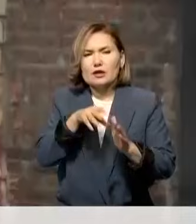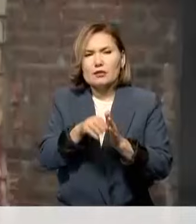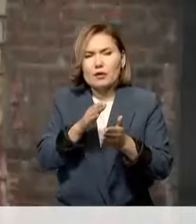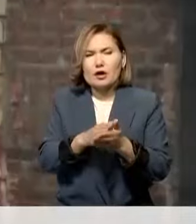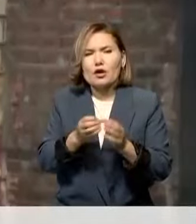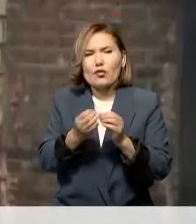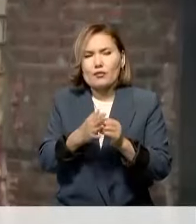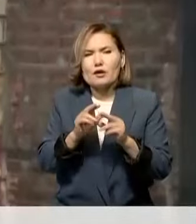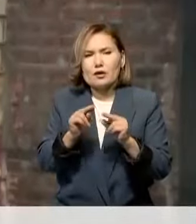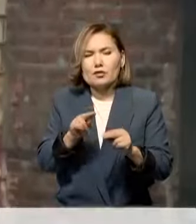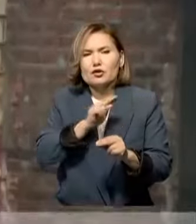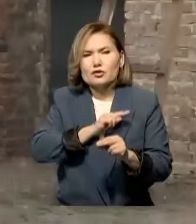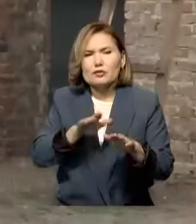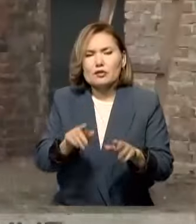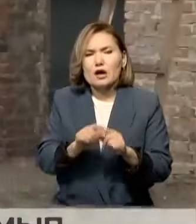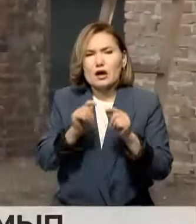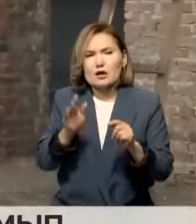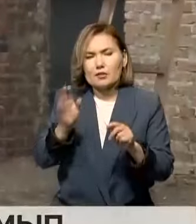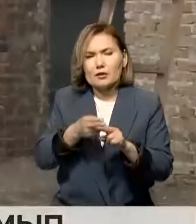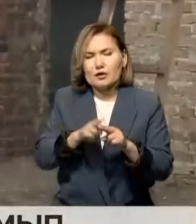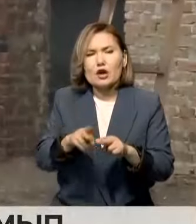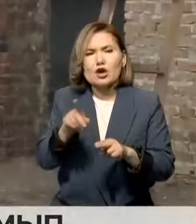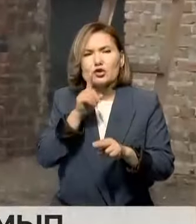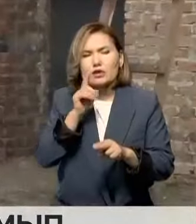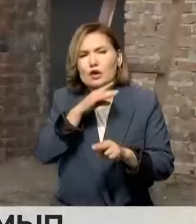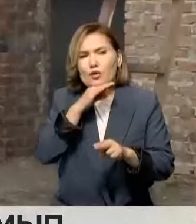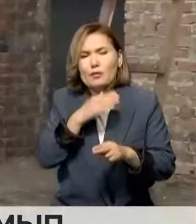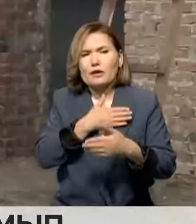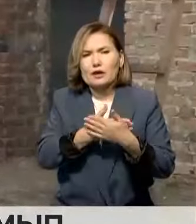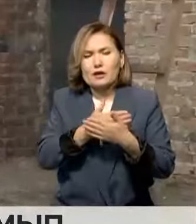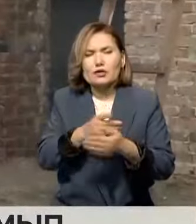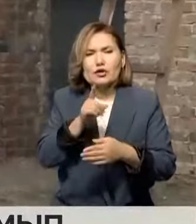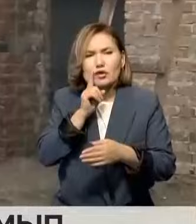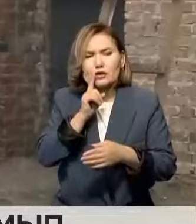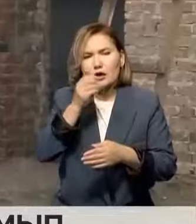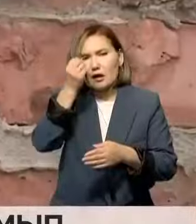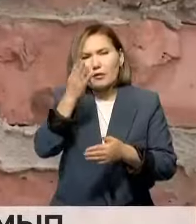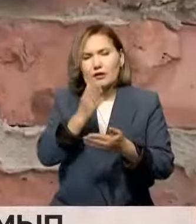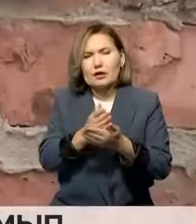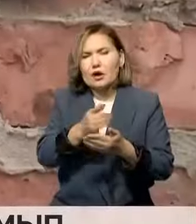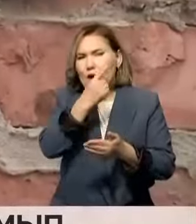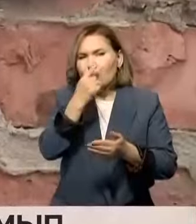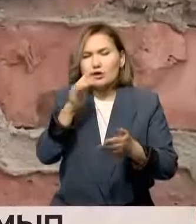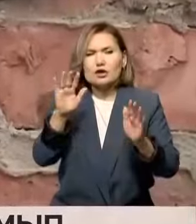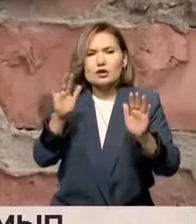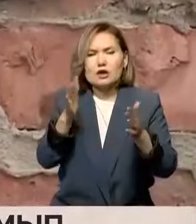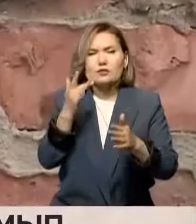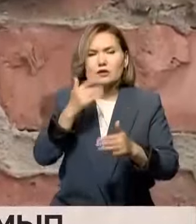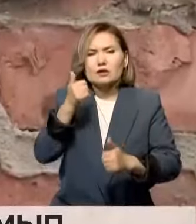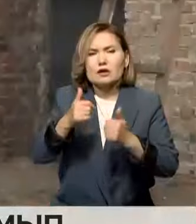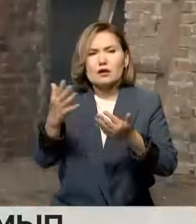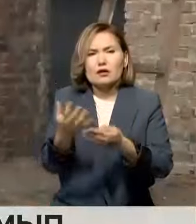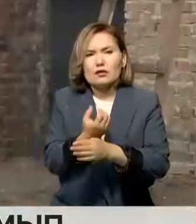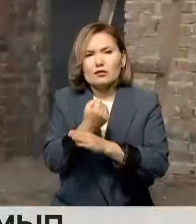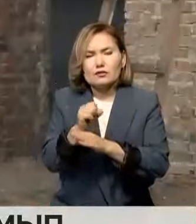орын жұмыс орны ашылады. Айтып отырмын ғой, бізде жастар өте талантты, көздері жанып сайыстарда жақсы